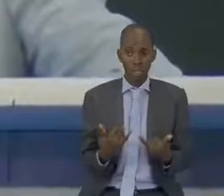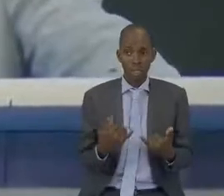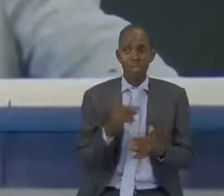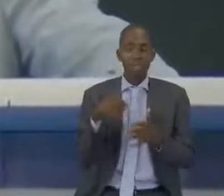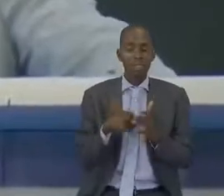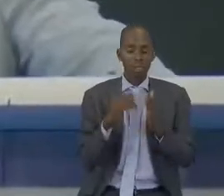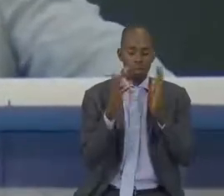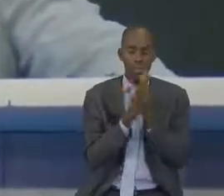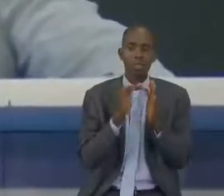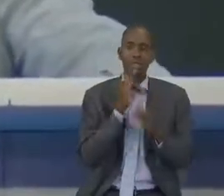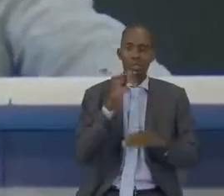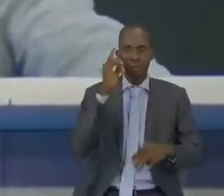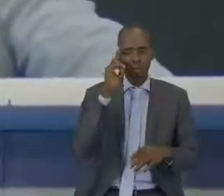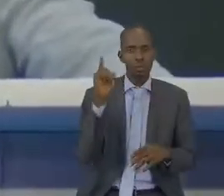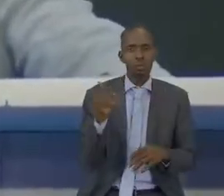pour vous.